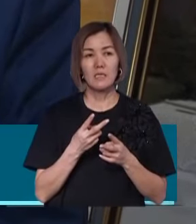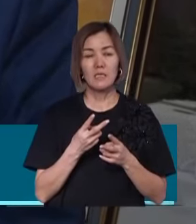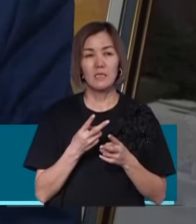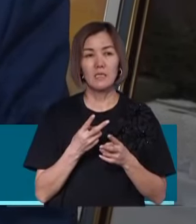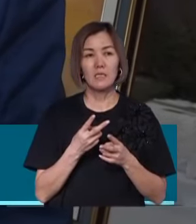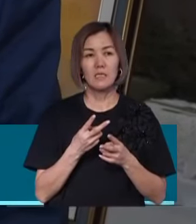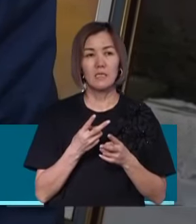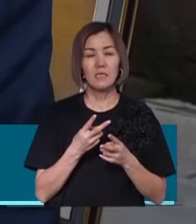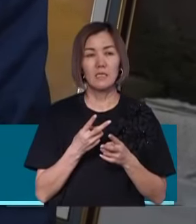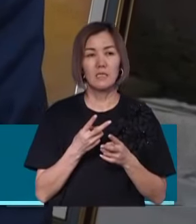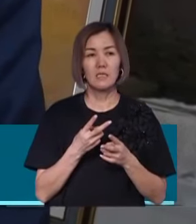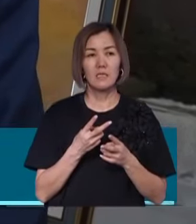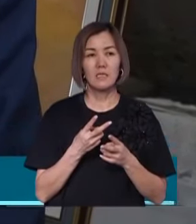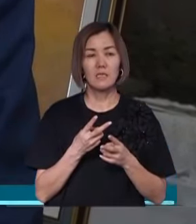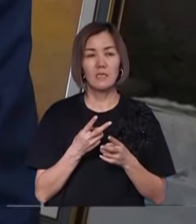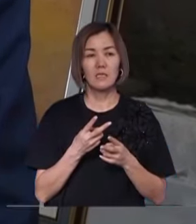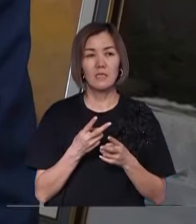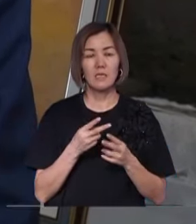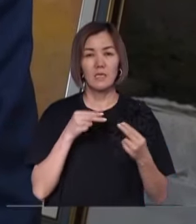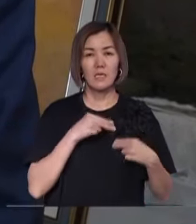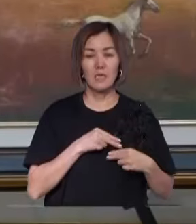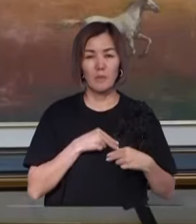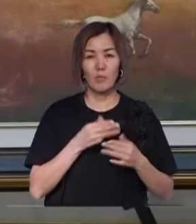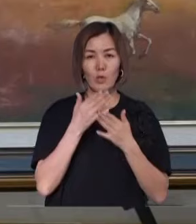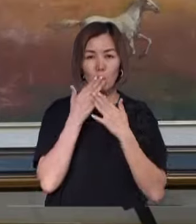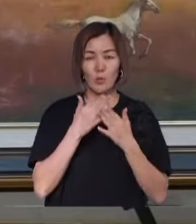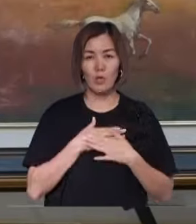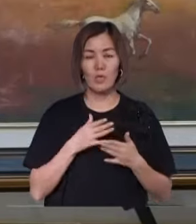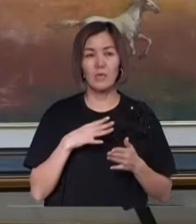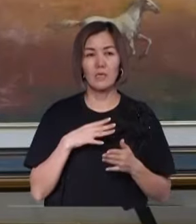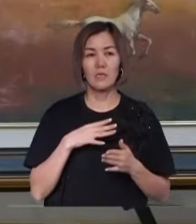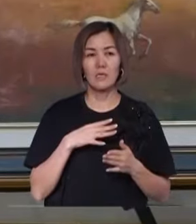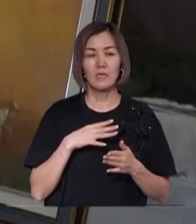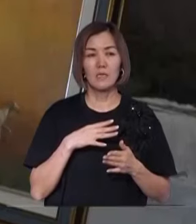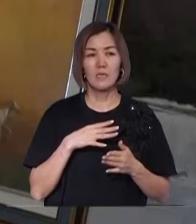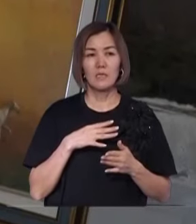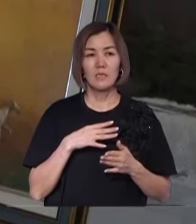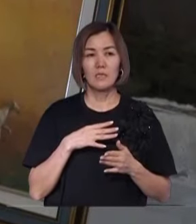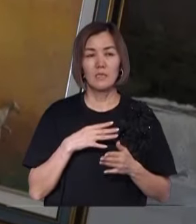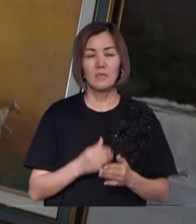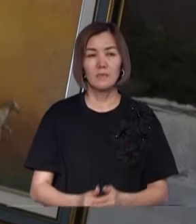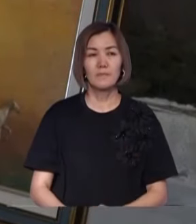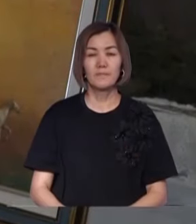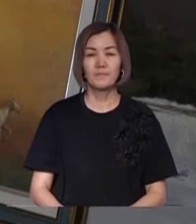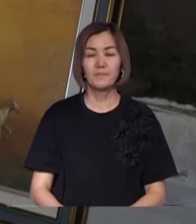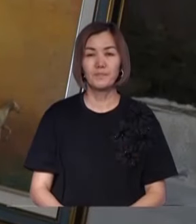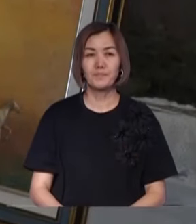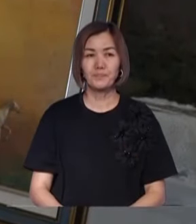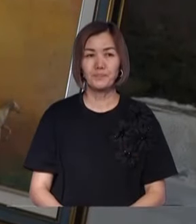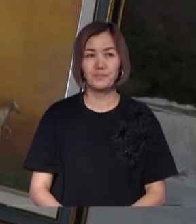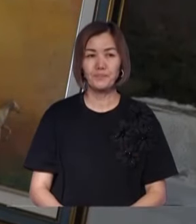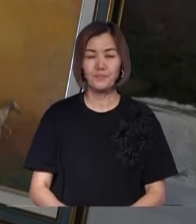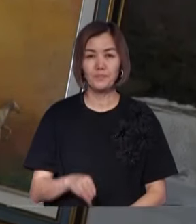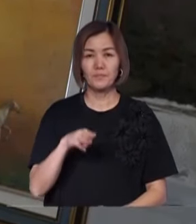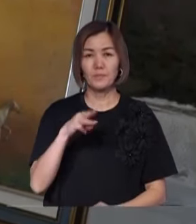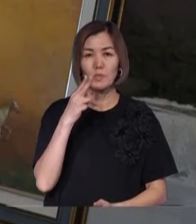жайт бұл жерде бұқсының еңбекқорлығы. Атап айтатын жаңағы оқысының еңбектері, бірінші жаңағы